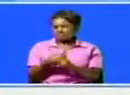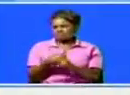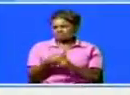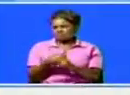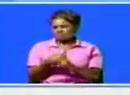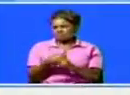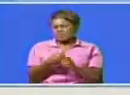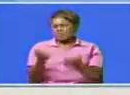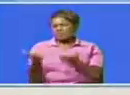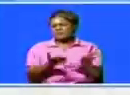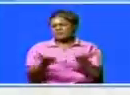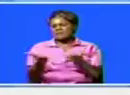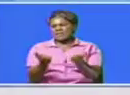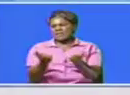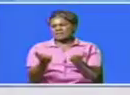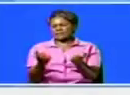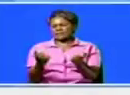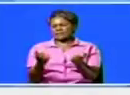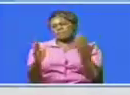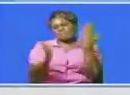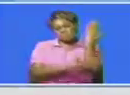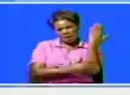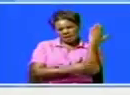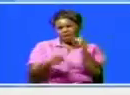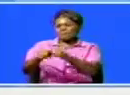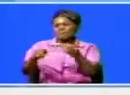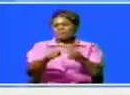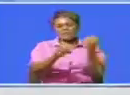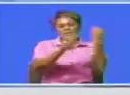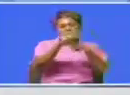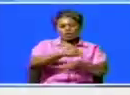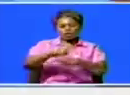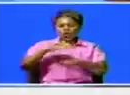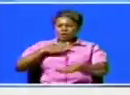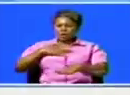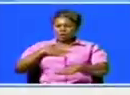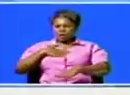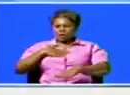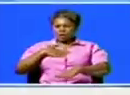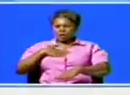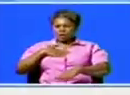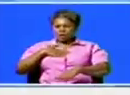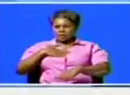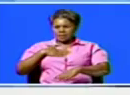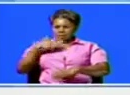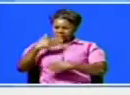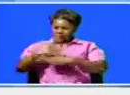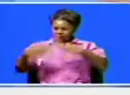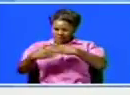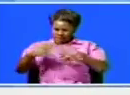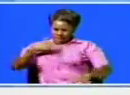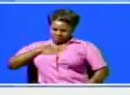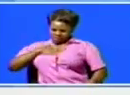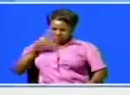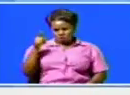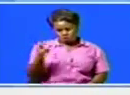hewa ya biashara inakuwa mbaya, hiyo ni kubomoa taifa letu. Wa kuijenga ni sisi, ni mimi na wewe